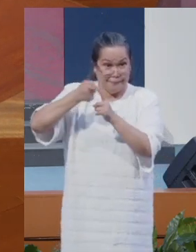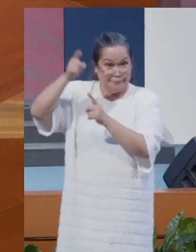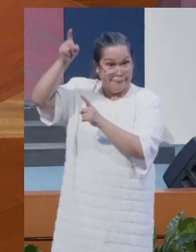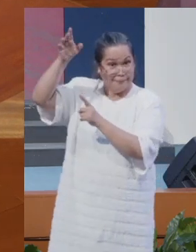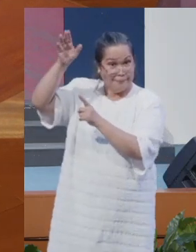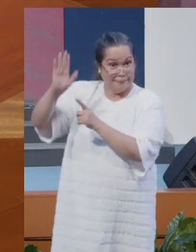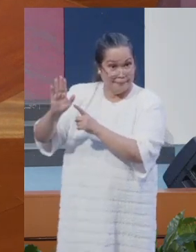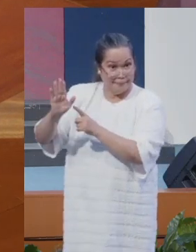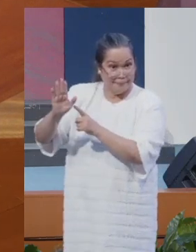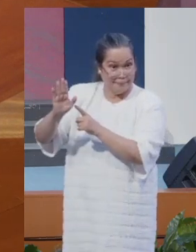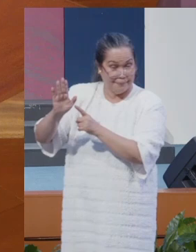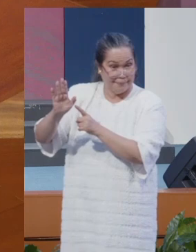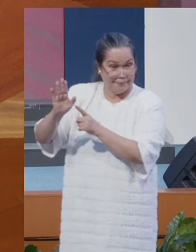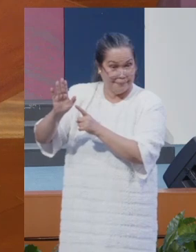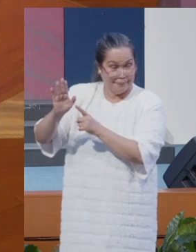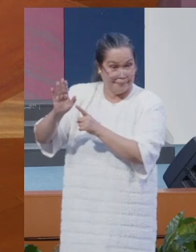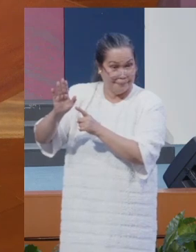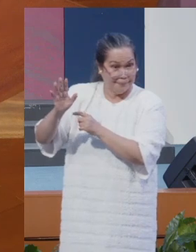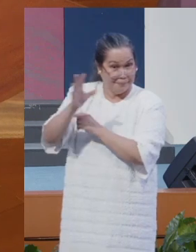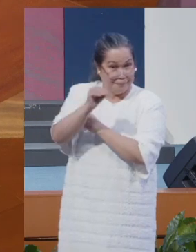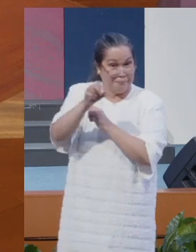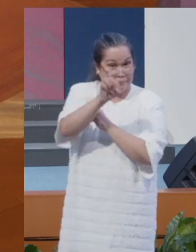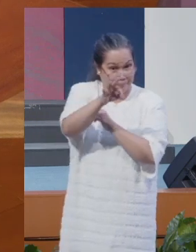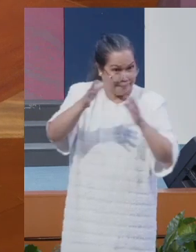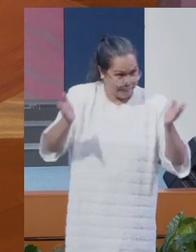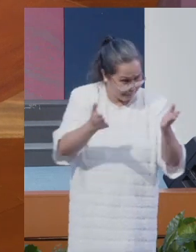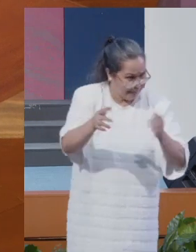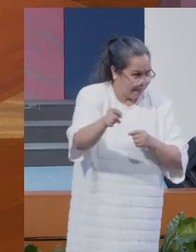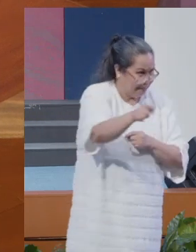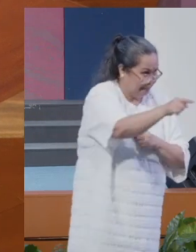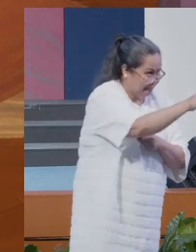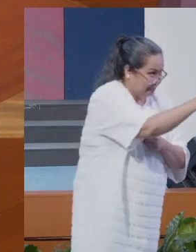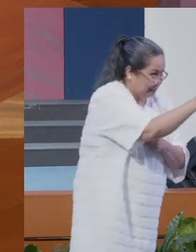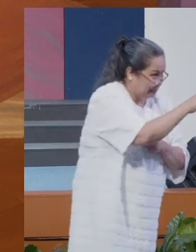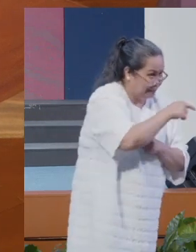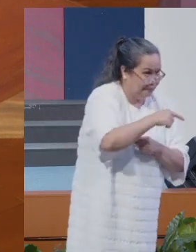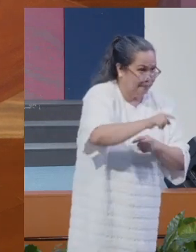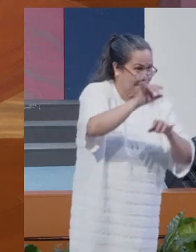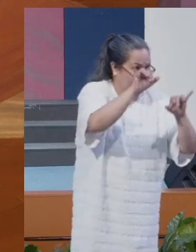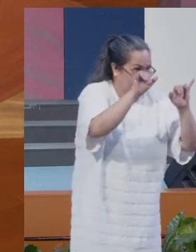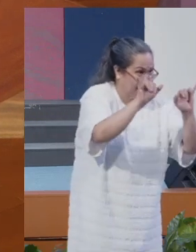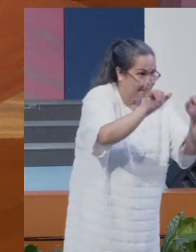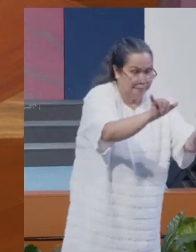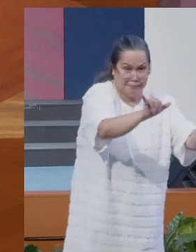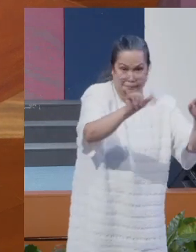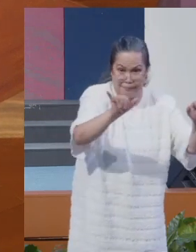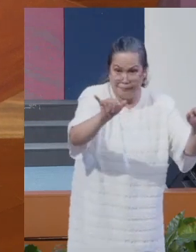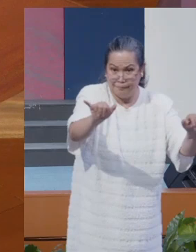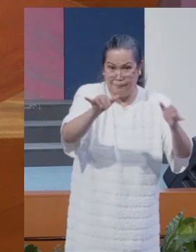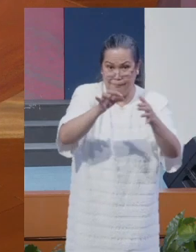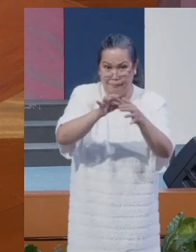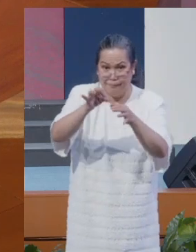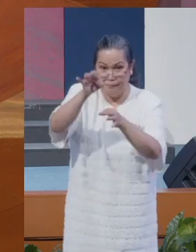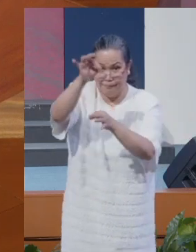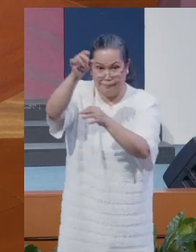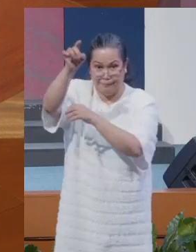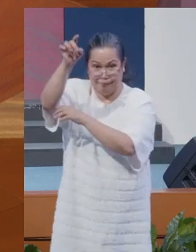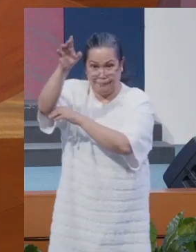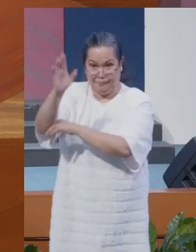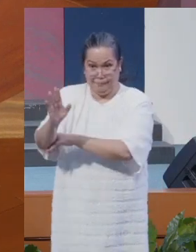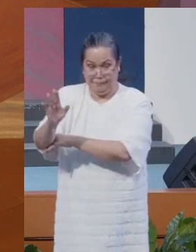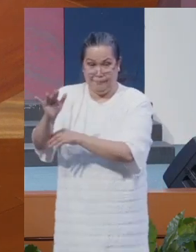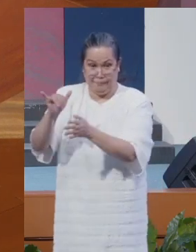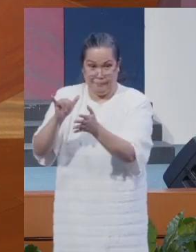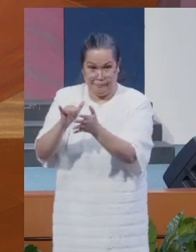God?" At hinihikaya tayo na pinananahanan na ng Espiritu ng Diyos